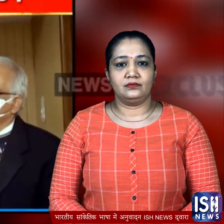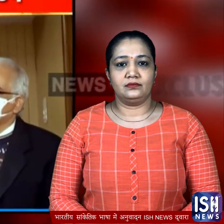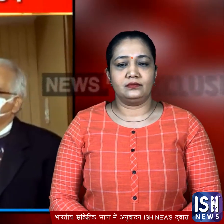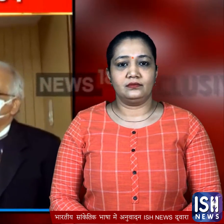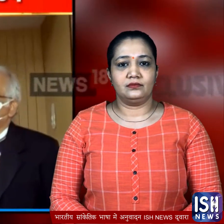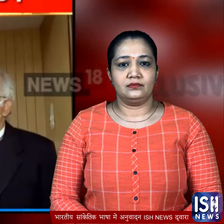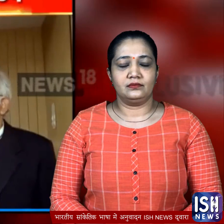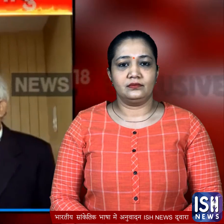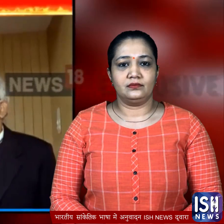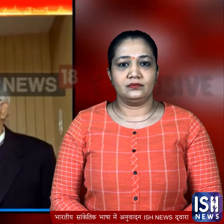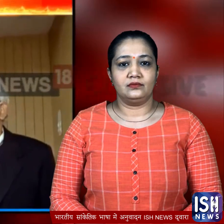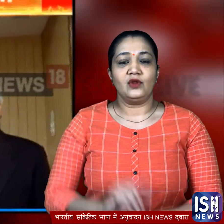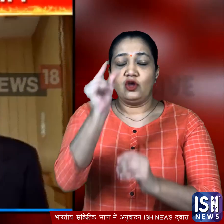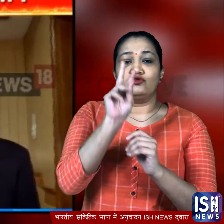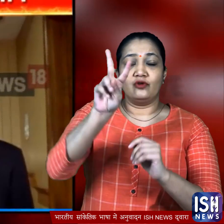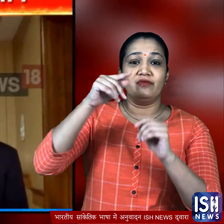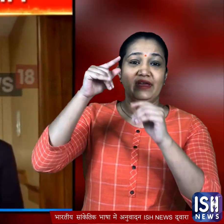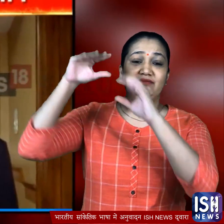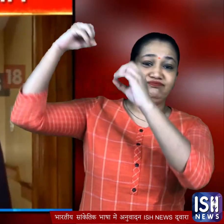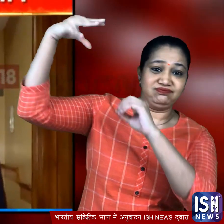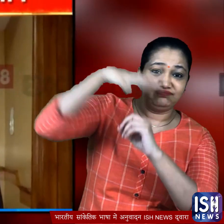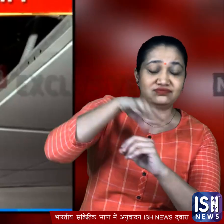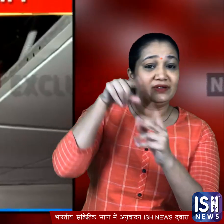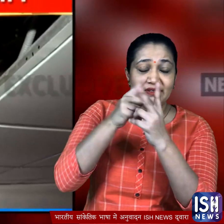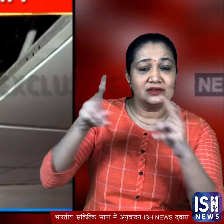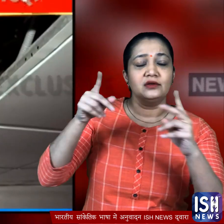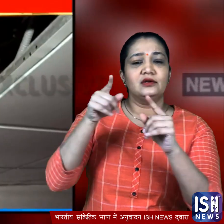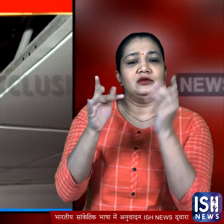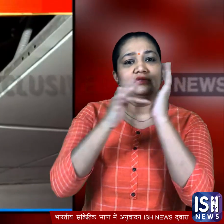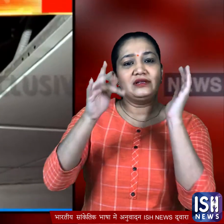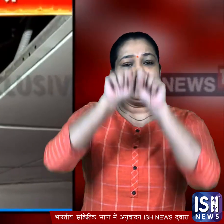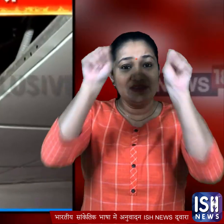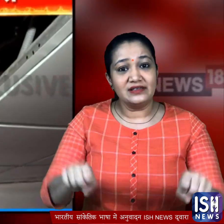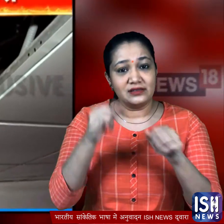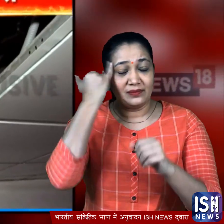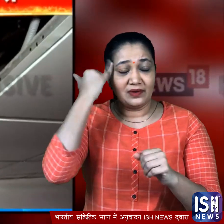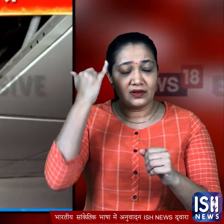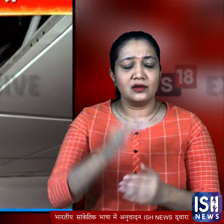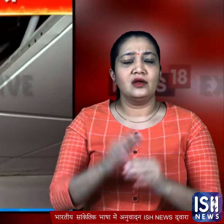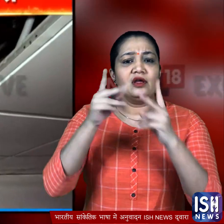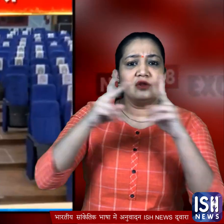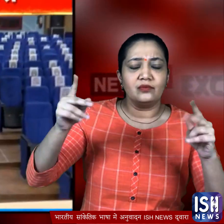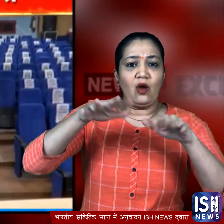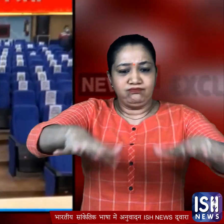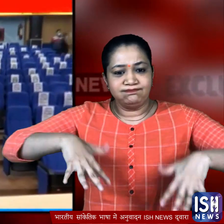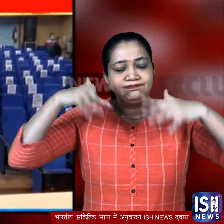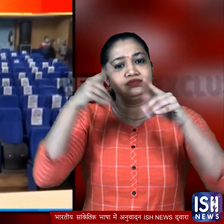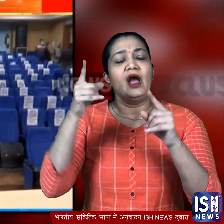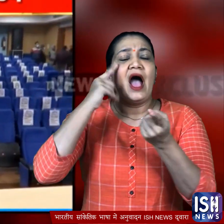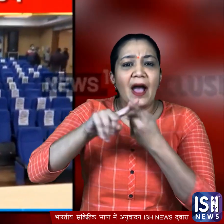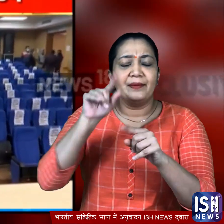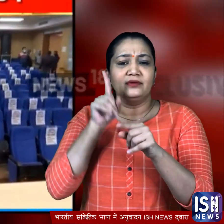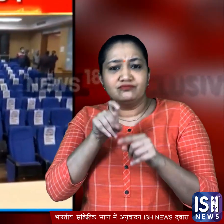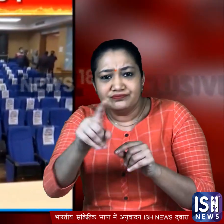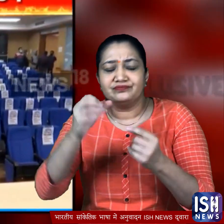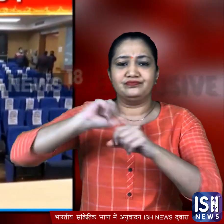है, वहां पे हम लोगों ने यूवी लाइट का किया हुआ है। यानी कि इस सिस्टम के लगने के बाद अगर संक्रमित शख्स ऑडिटोरियम में पहुंच भी